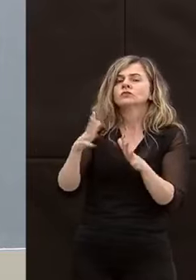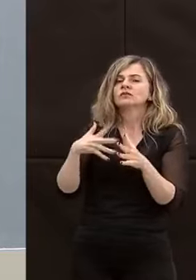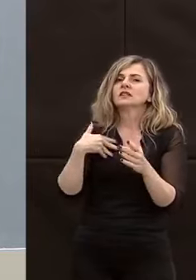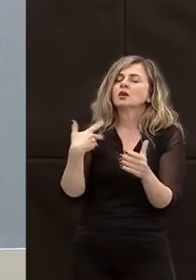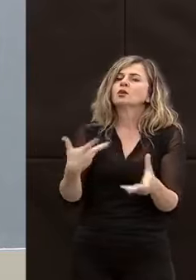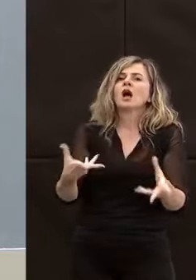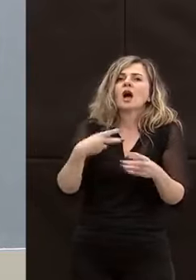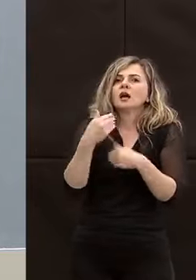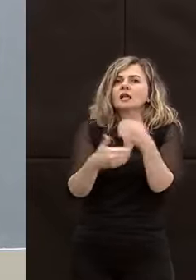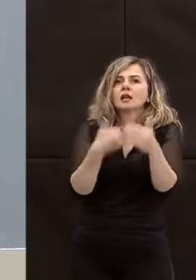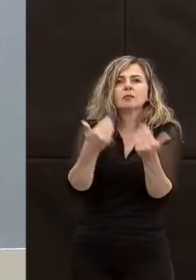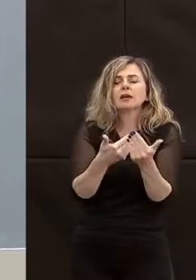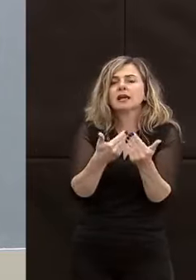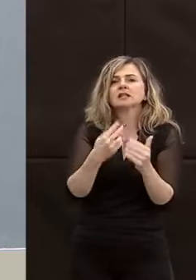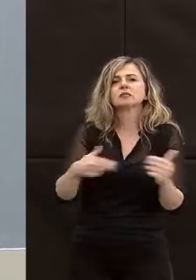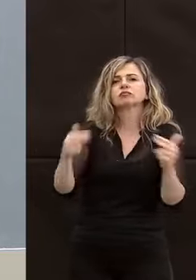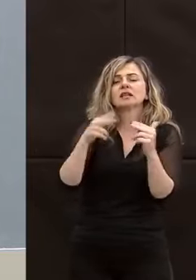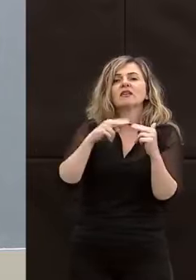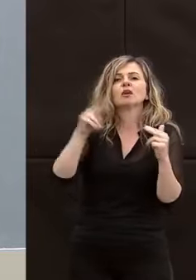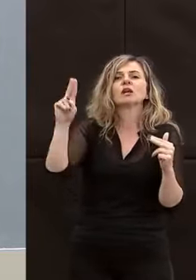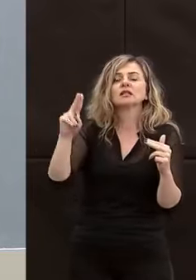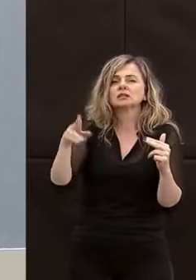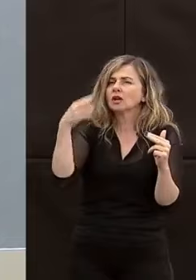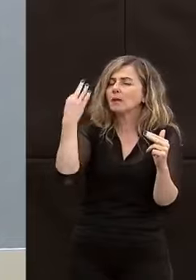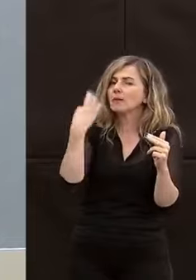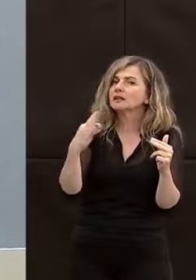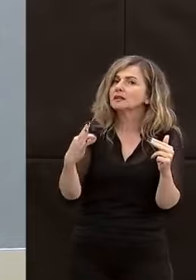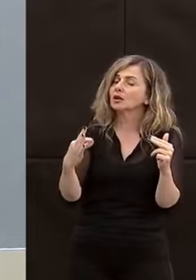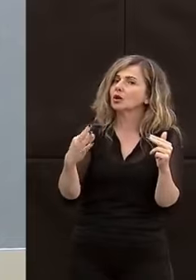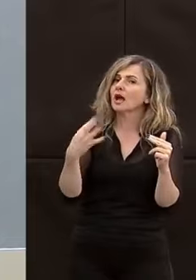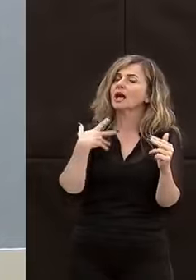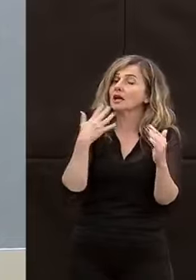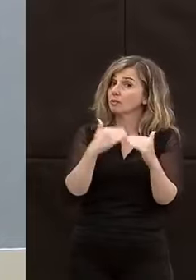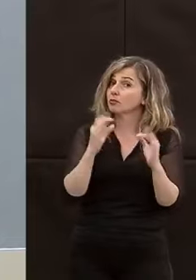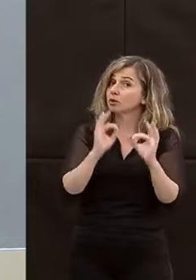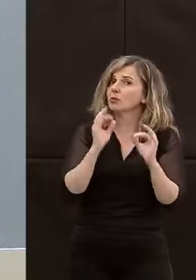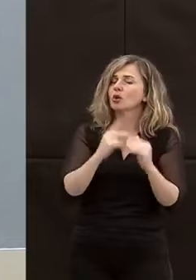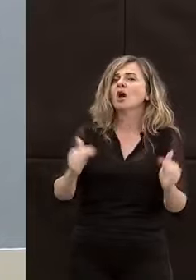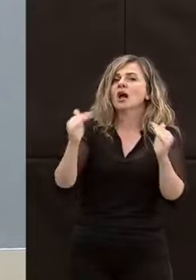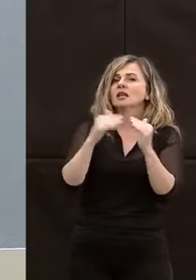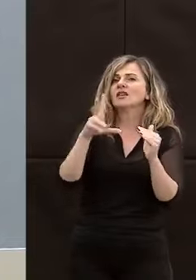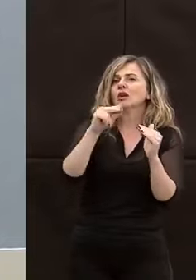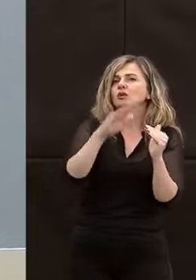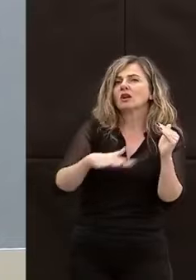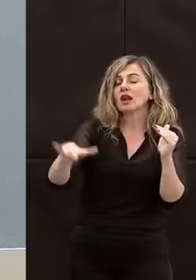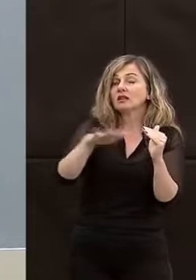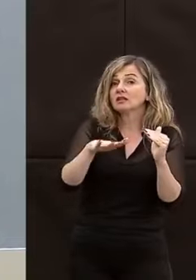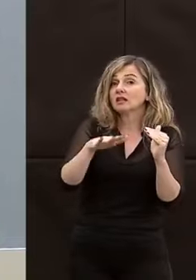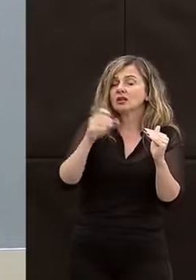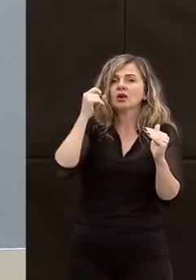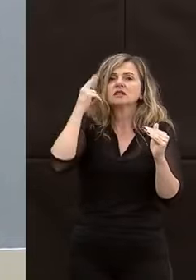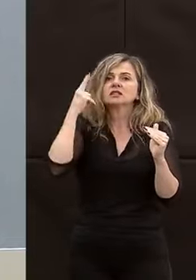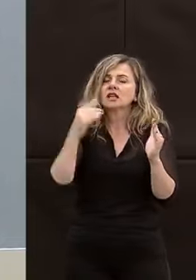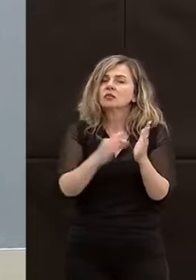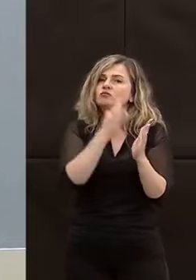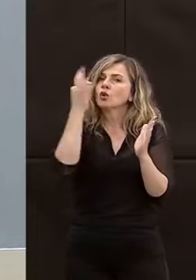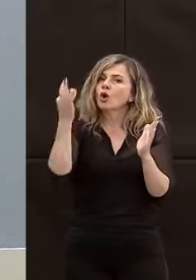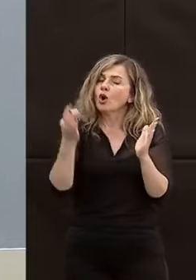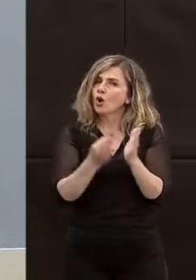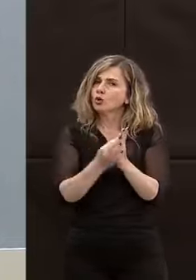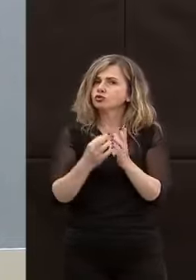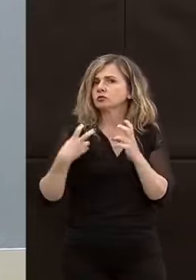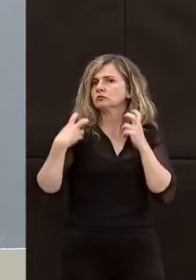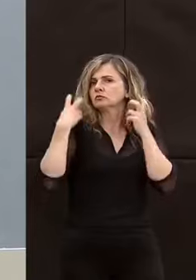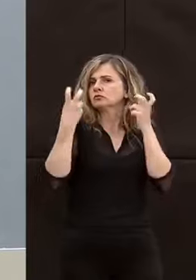nazionale ma in modo particolare a livello trentino e se oggi possiamo vantare come spesso